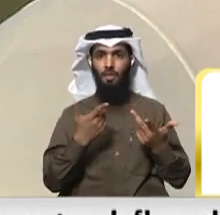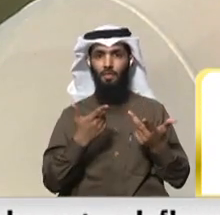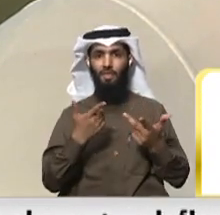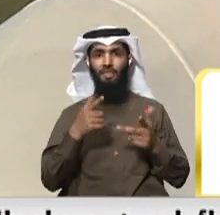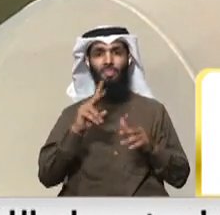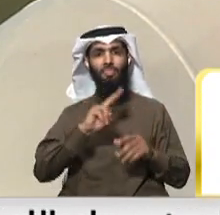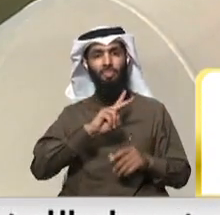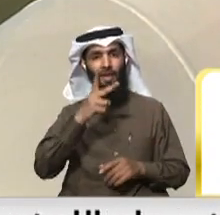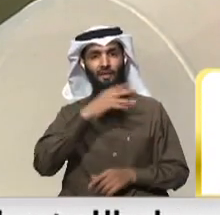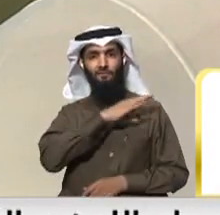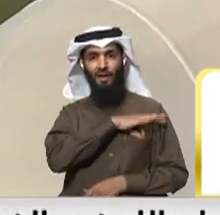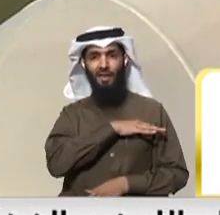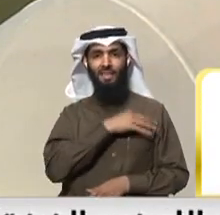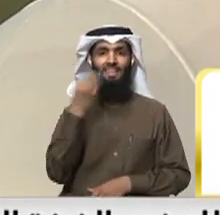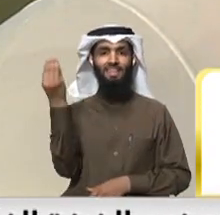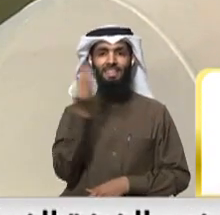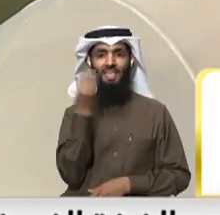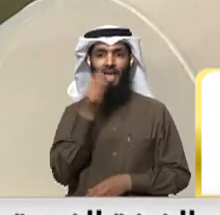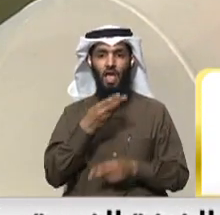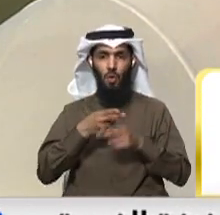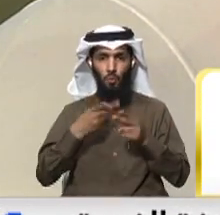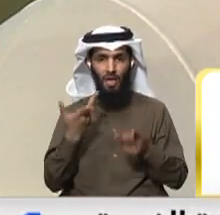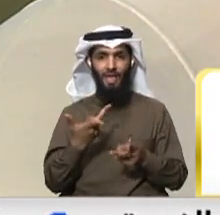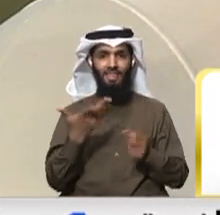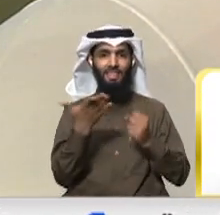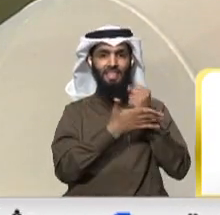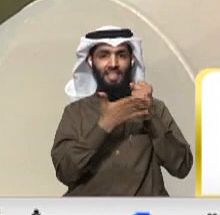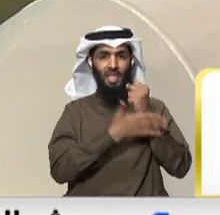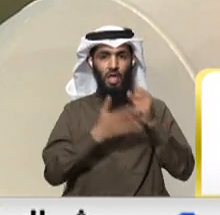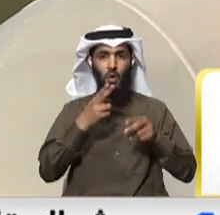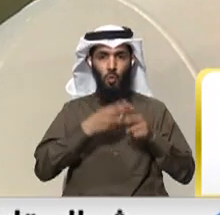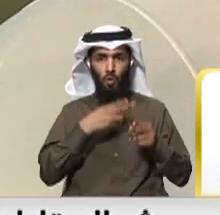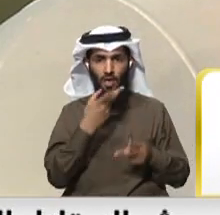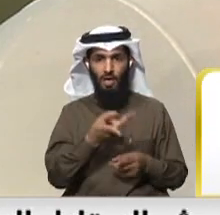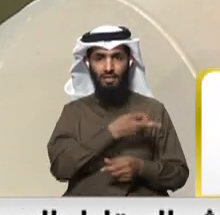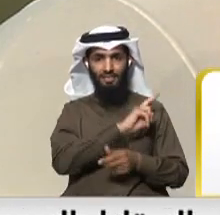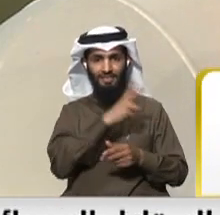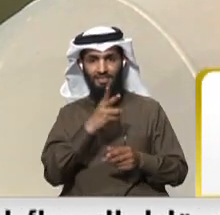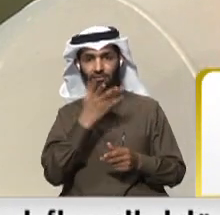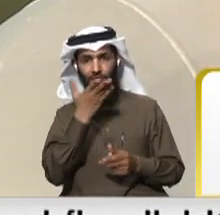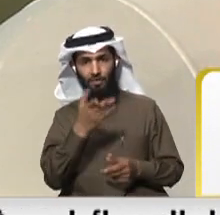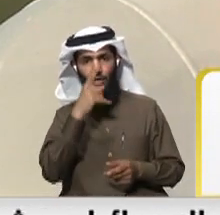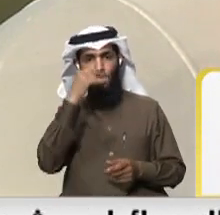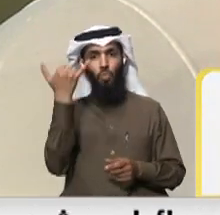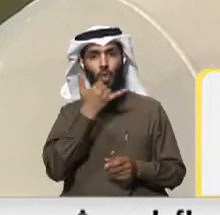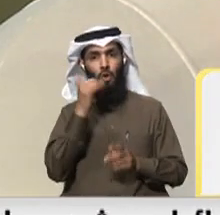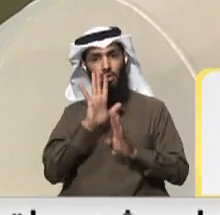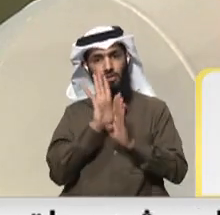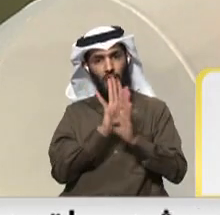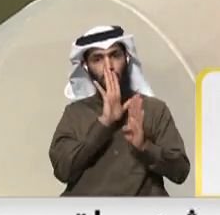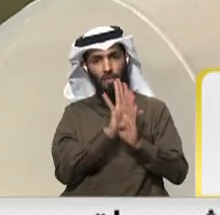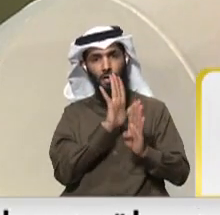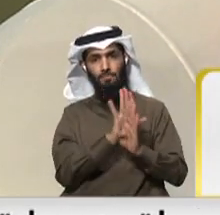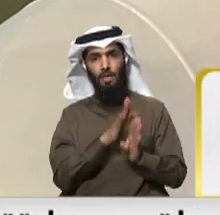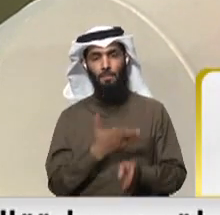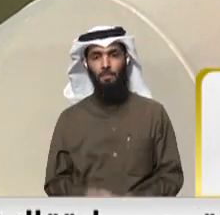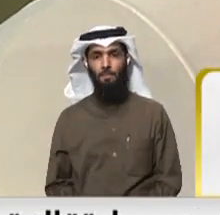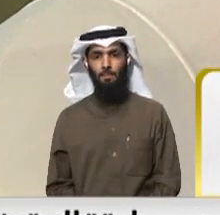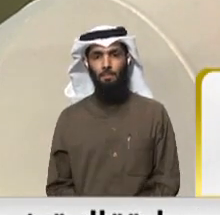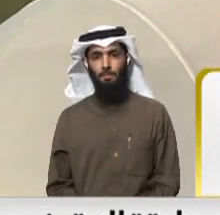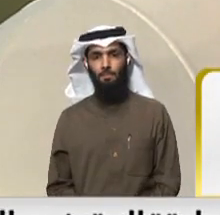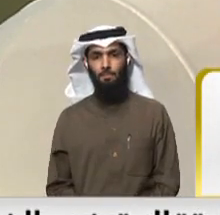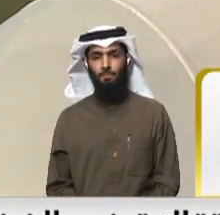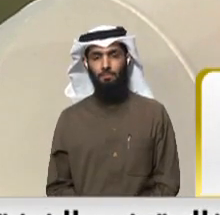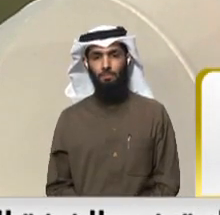القطاع الصناعي القطاع الزراعي هناك قطاعات كثيره يجب ان احنا ندعمها بالاضافه الى ان